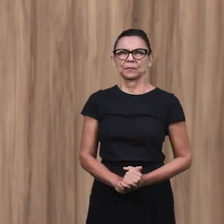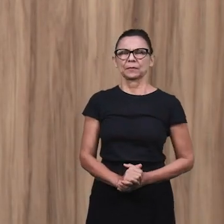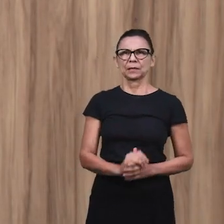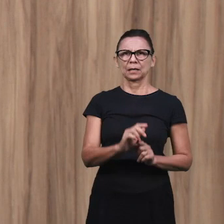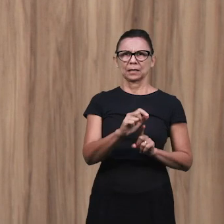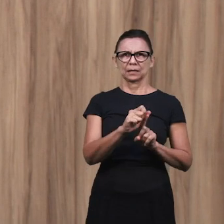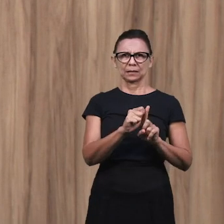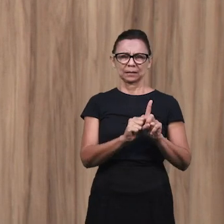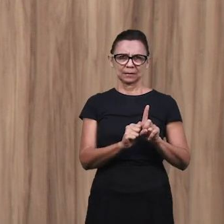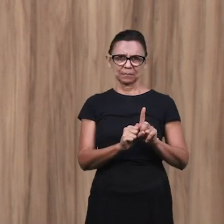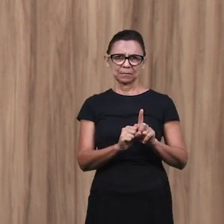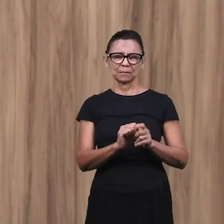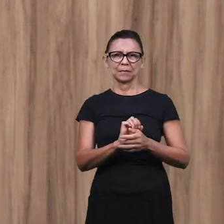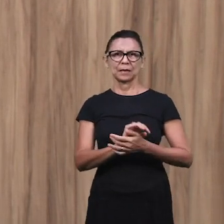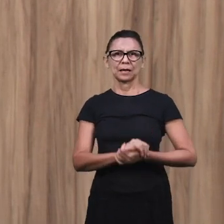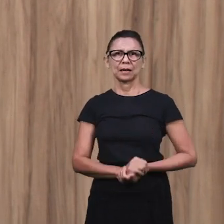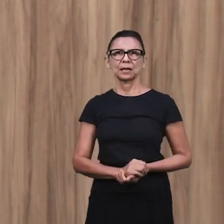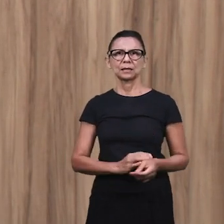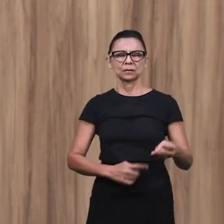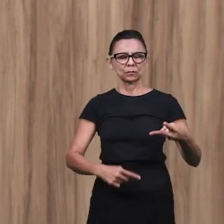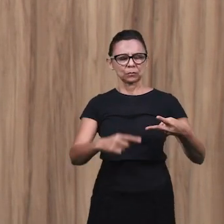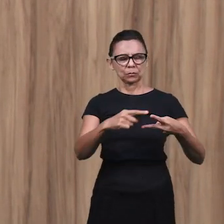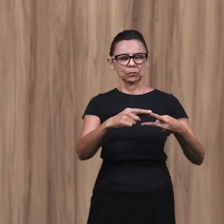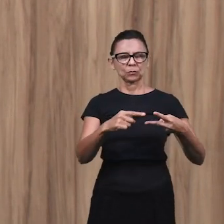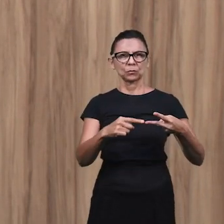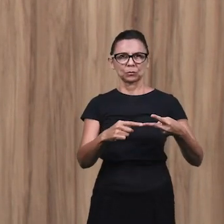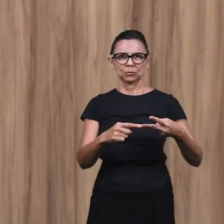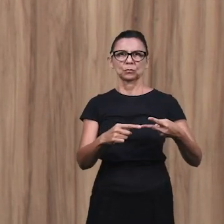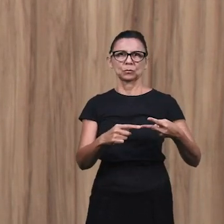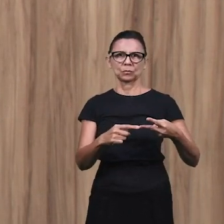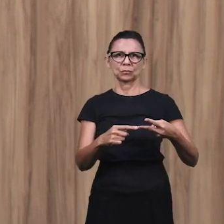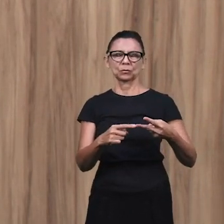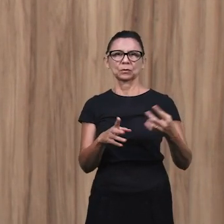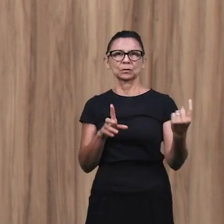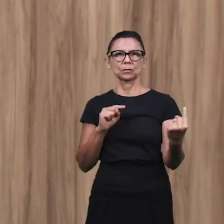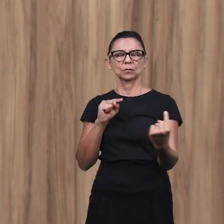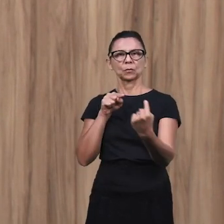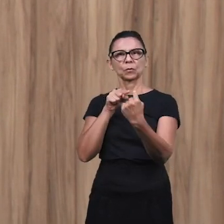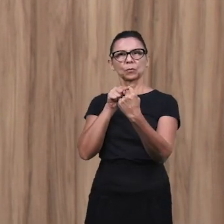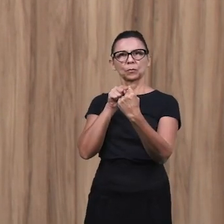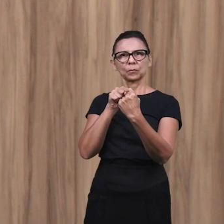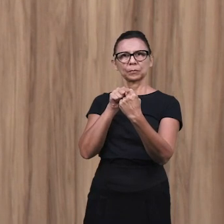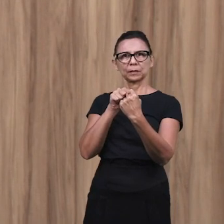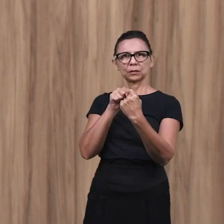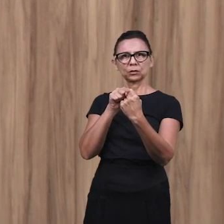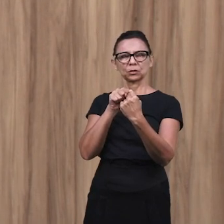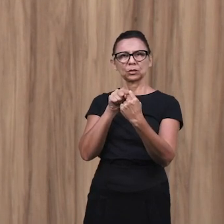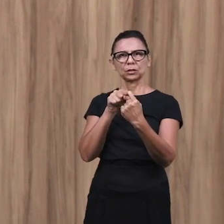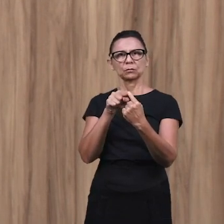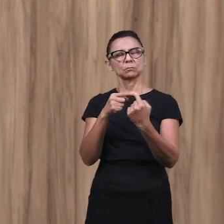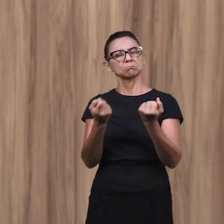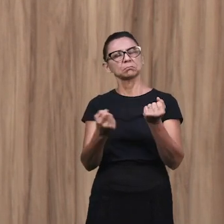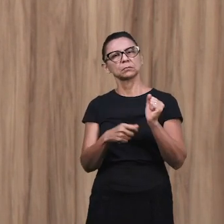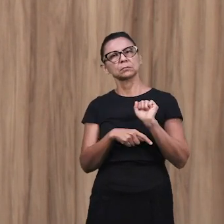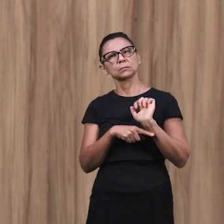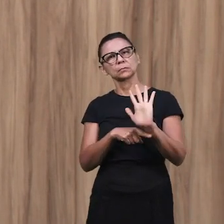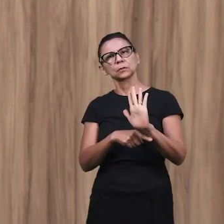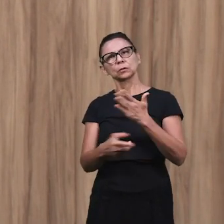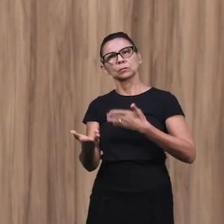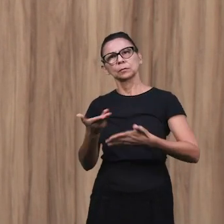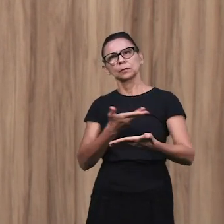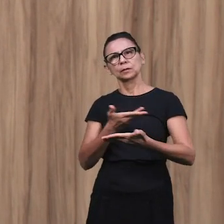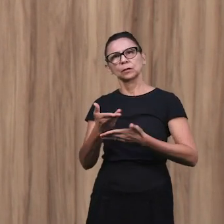Pour ce mois, nous avons organisé 2 épisodes avec des objectifs de contribuer avec l'organisation de nos